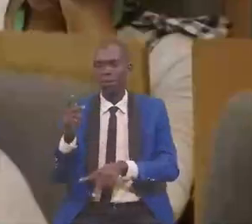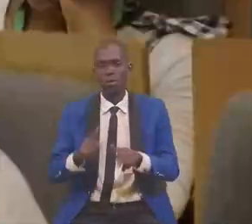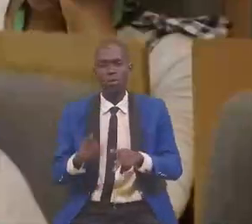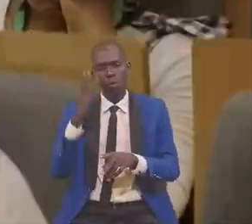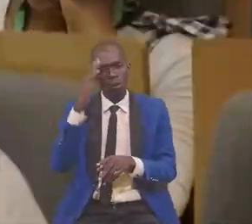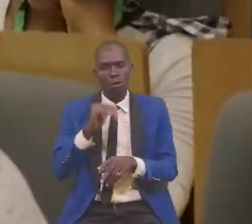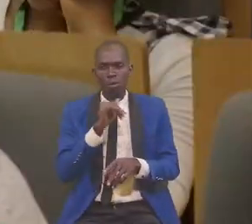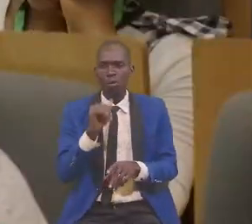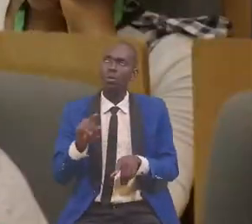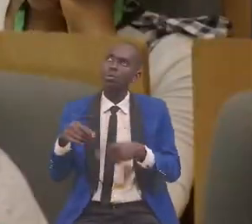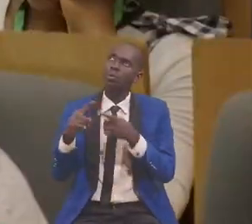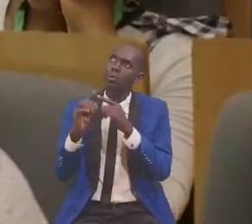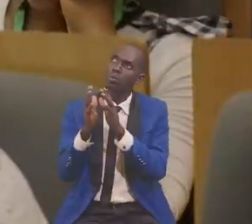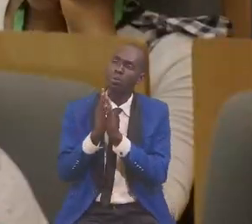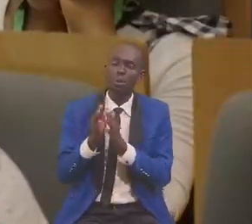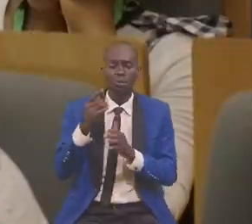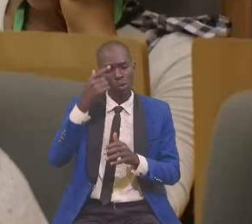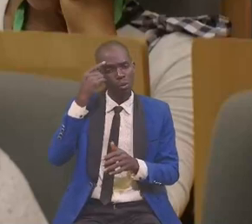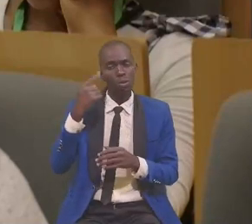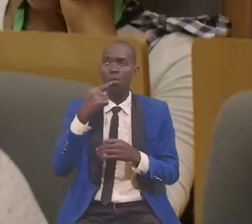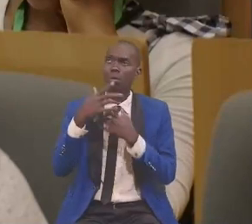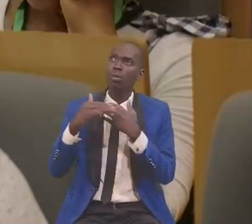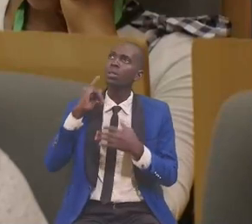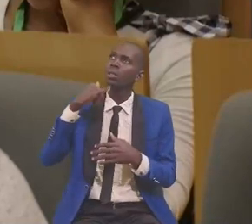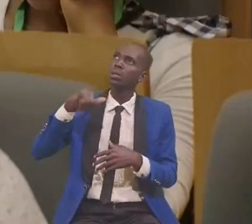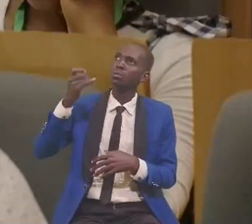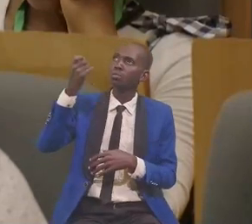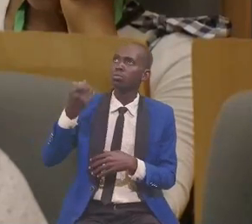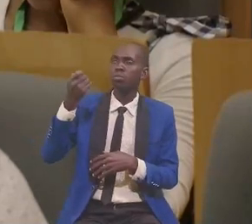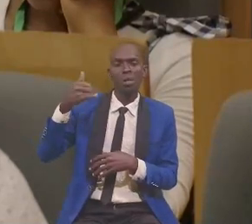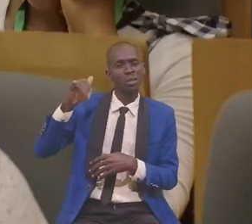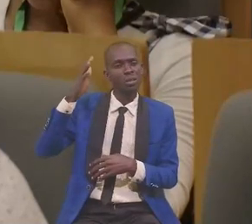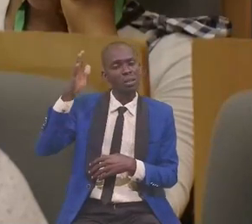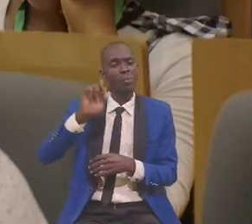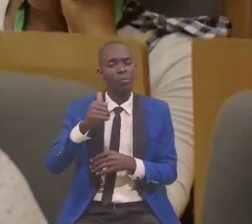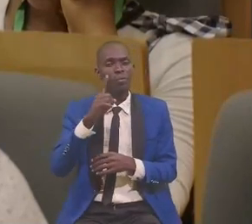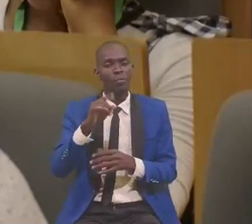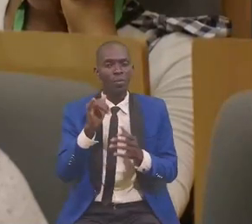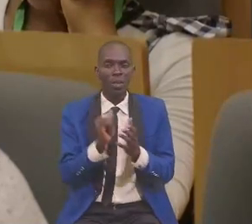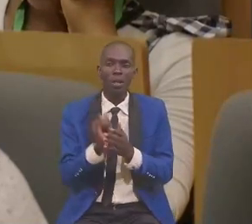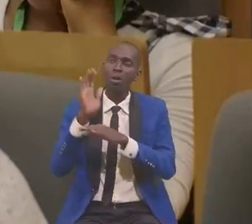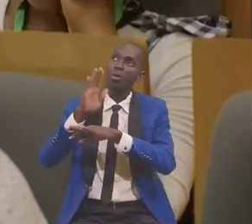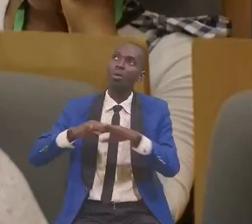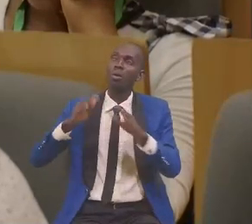Il est toujours disponible. Quiconque invoquera le nom du Seigneur sera sauvé.